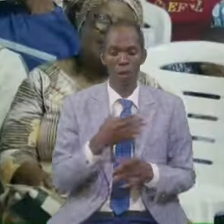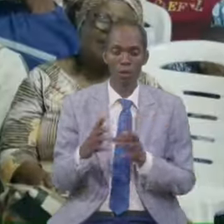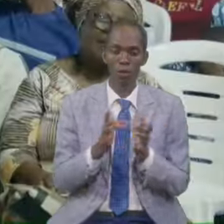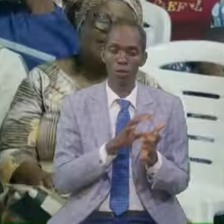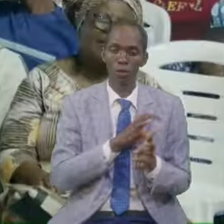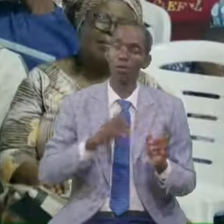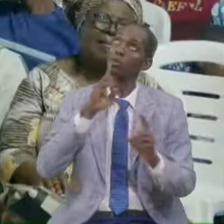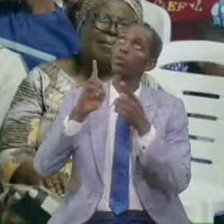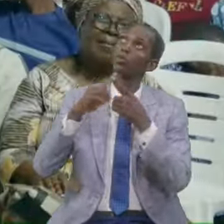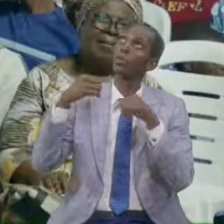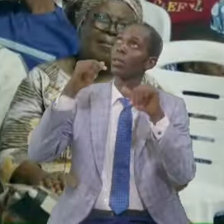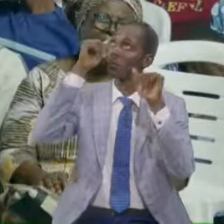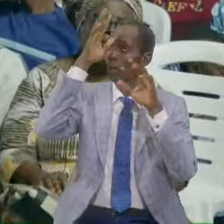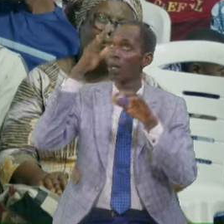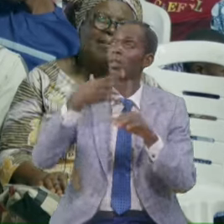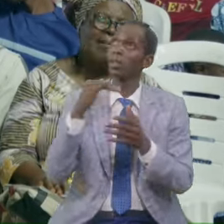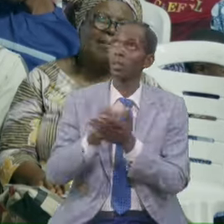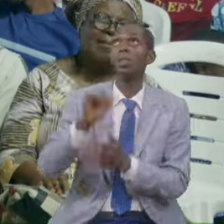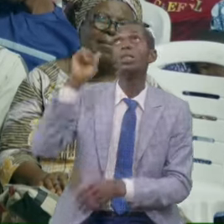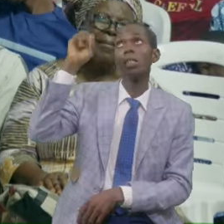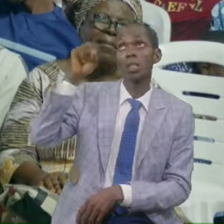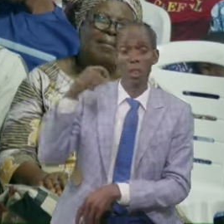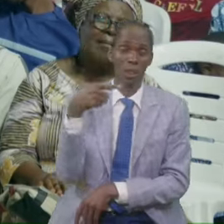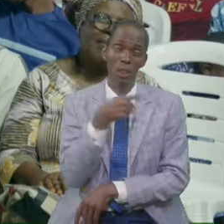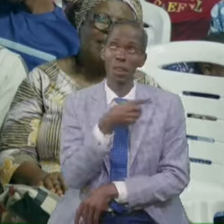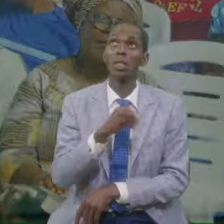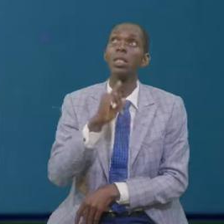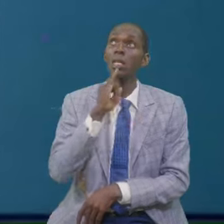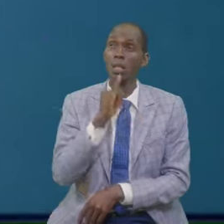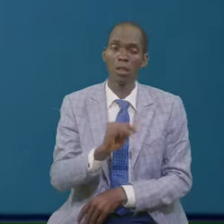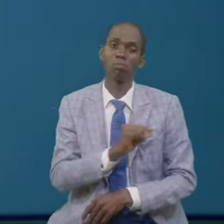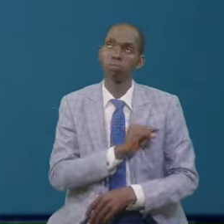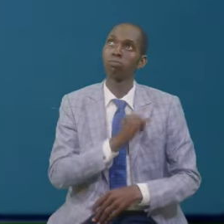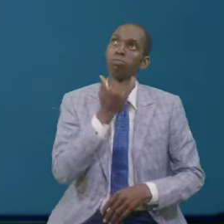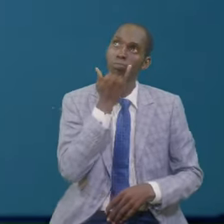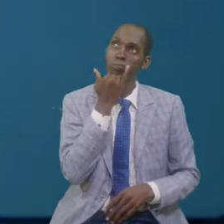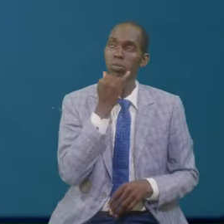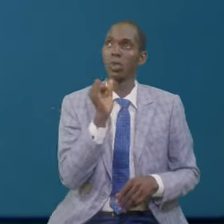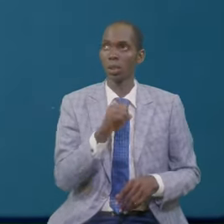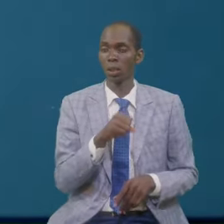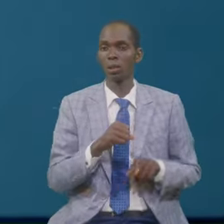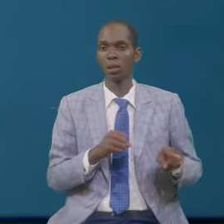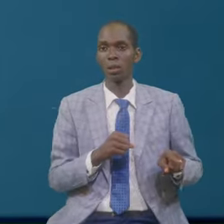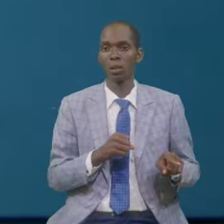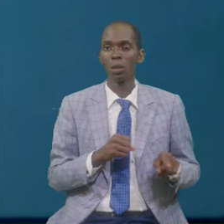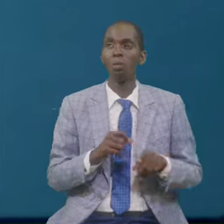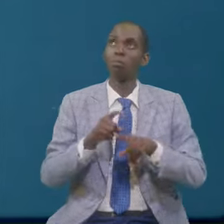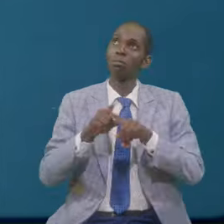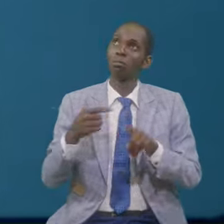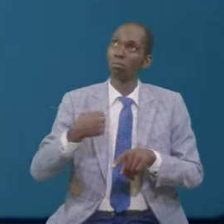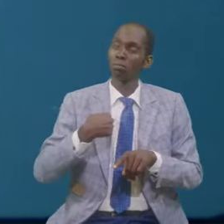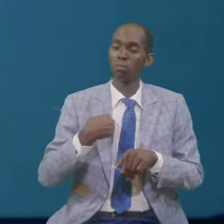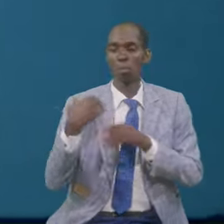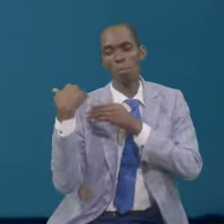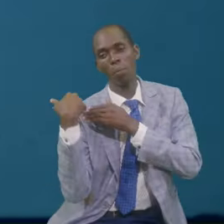మాట్లాడతారు. And say, yes, he is guilty. అవునండి ఇతడు నేరం చేశాడు. I bore his guilt. అయితే నేను